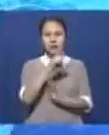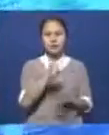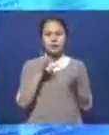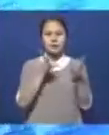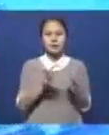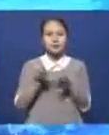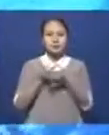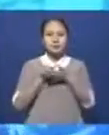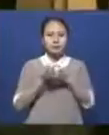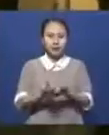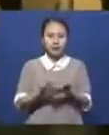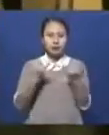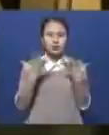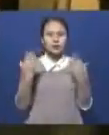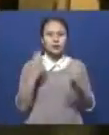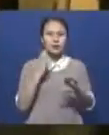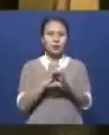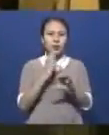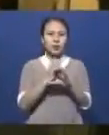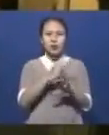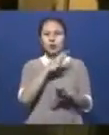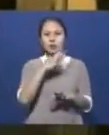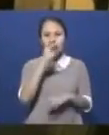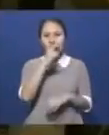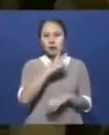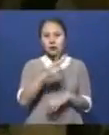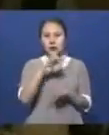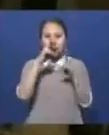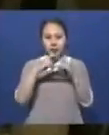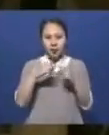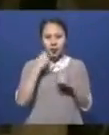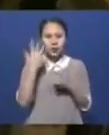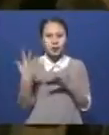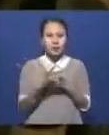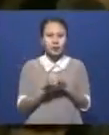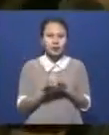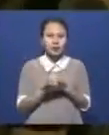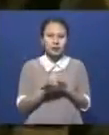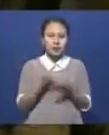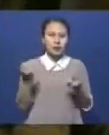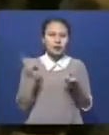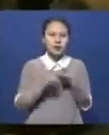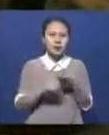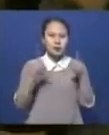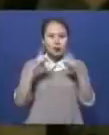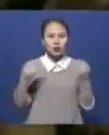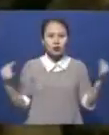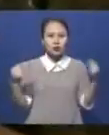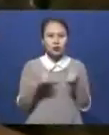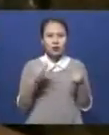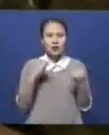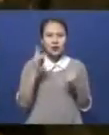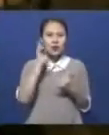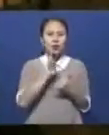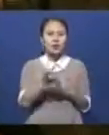алды. Оқиға тәртіп сақшылары вагондарының бірінде күдіктіні затты тексеріп жатқанда болған. Қазір жарылысқа байланысты тергеу амалдары жүргізіліп